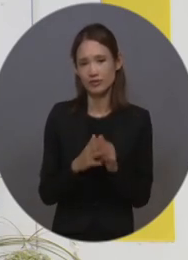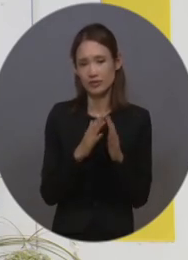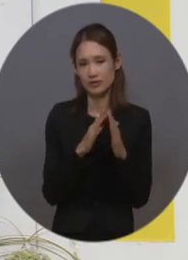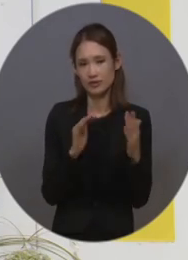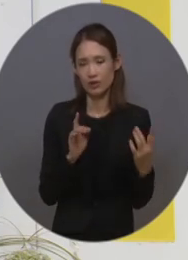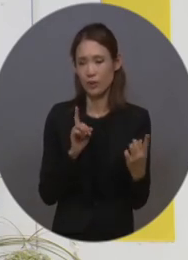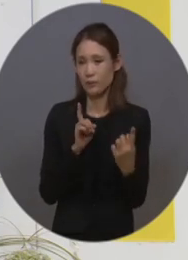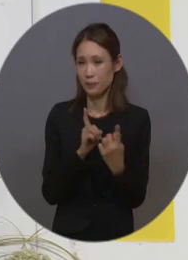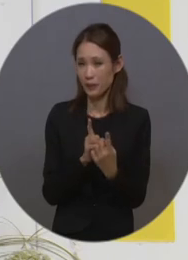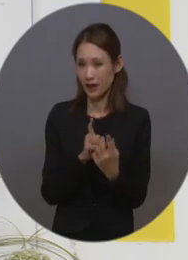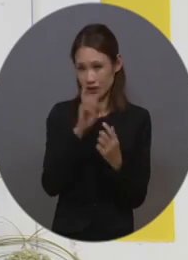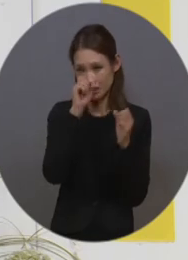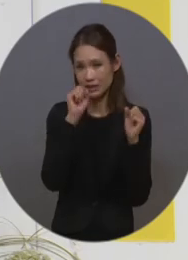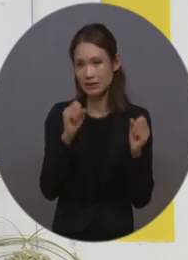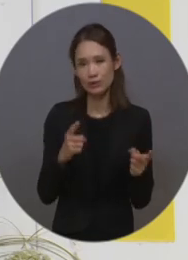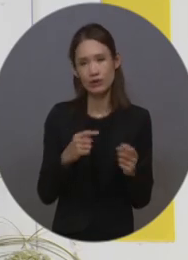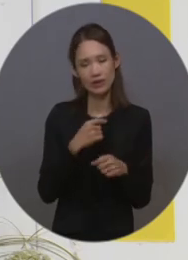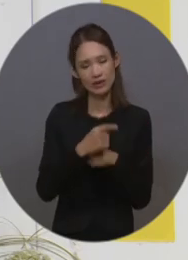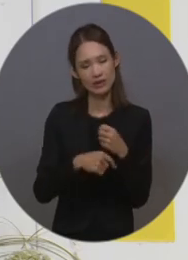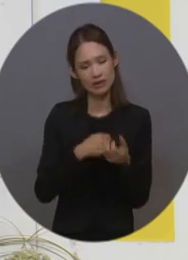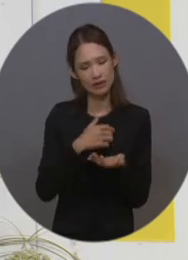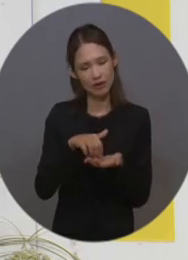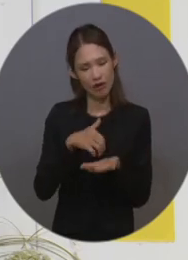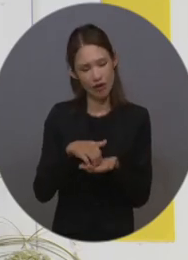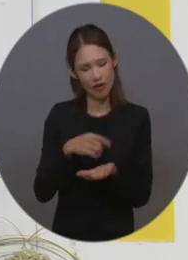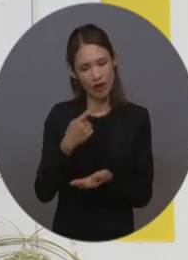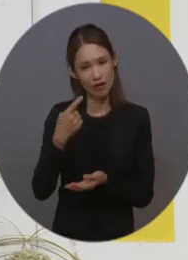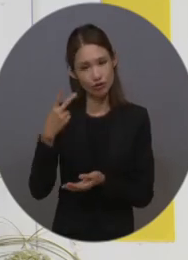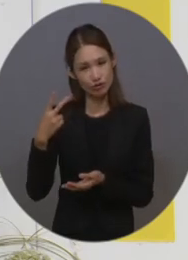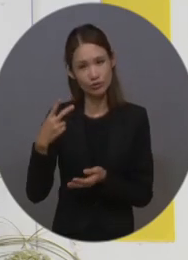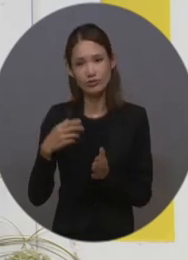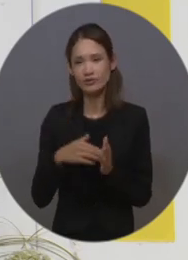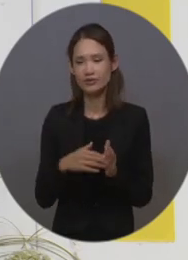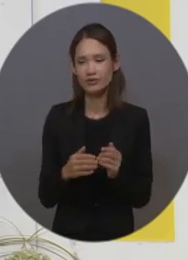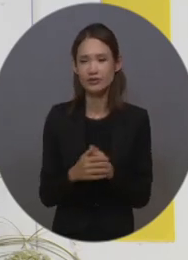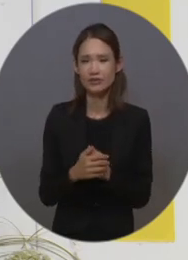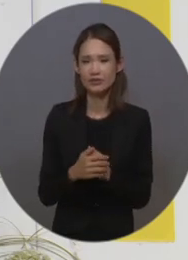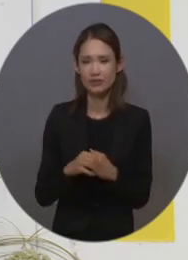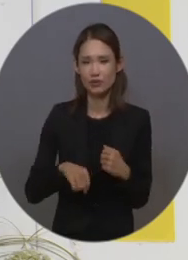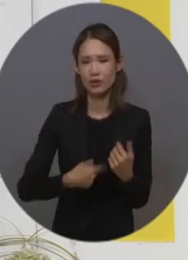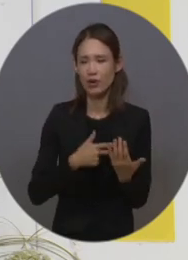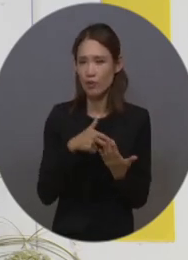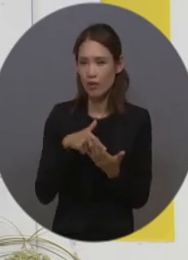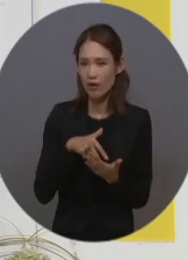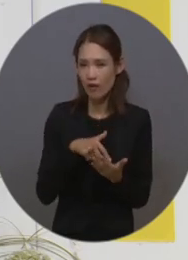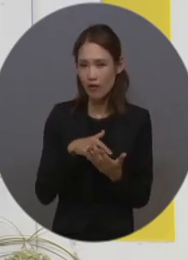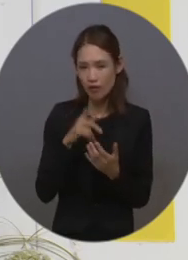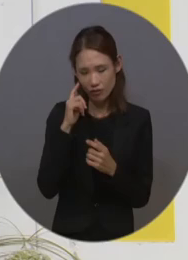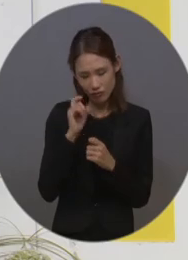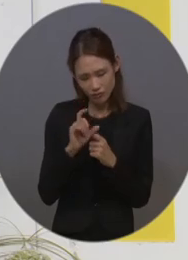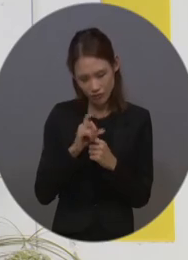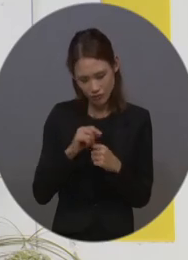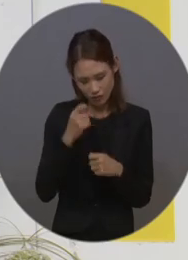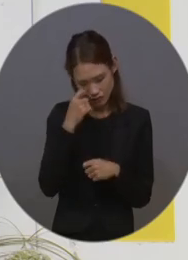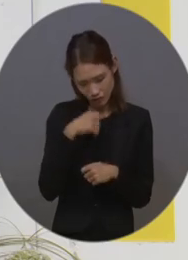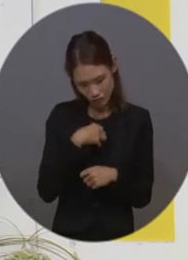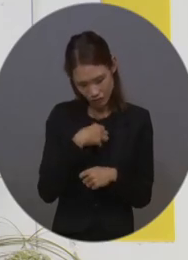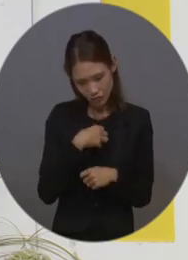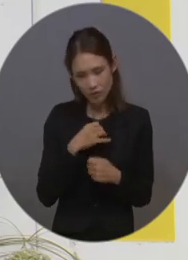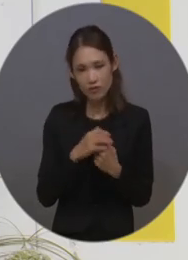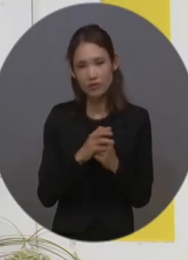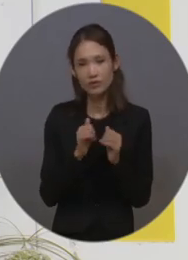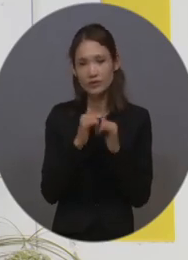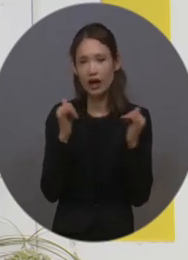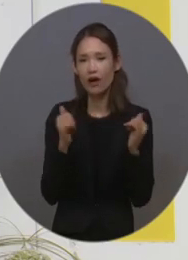가족을 만나는 기회도 1년에 뭐 한두 번 있을까 말까 하고 네. 너무 외롭고 고독한 것 같아요. 그리고 사회적으로